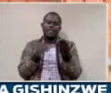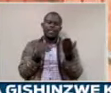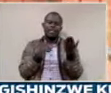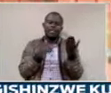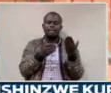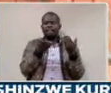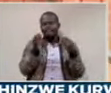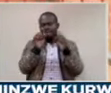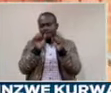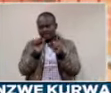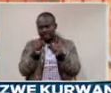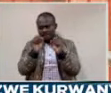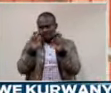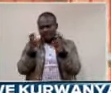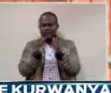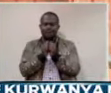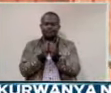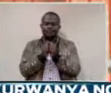bikaba byashoboka yuko